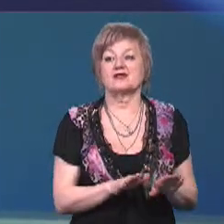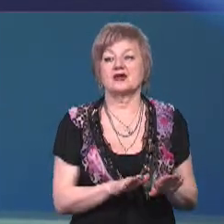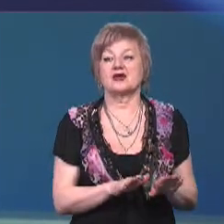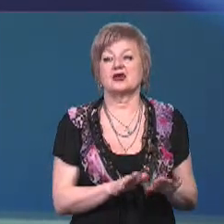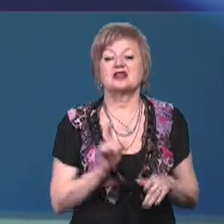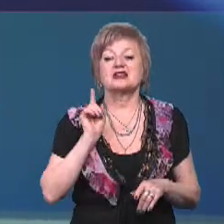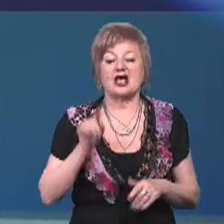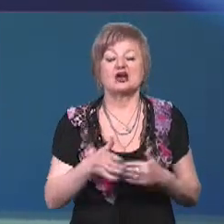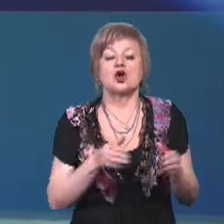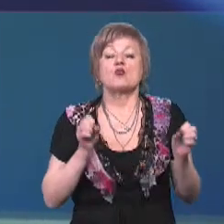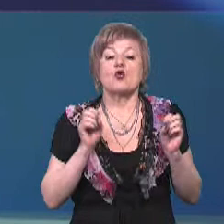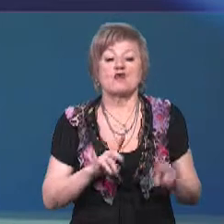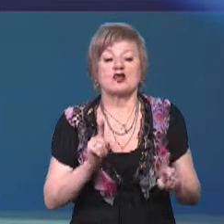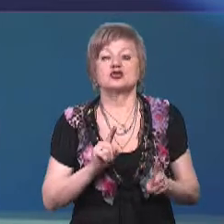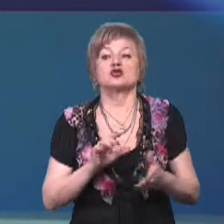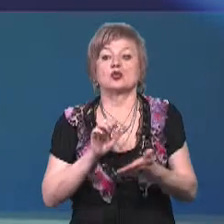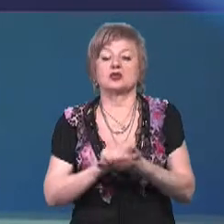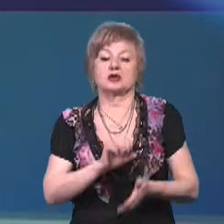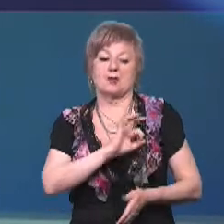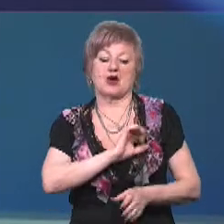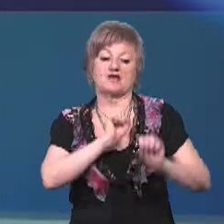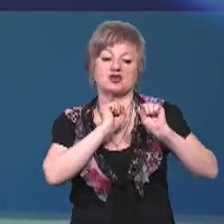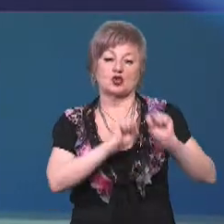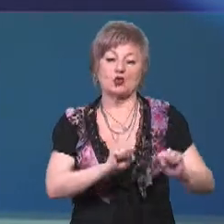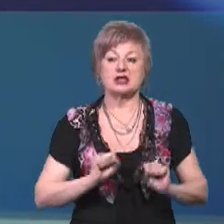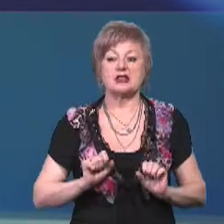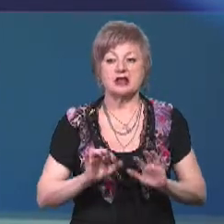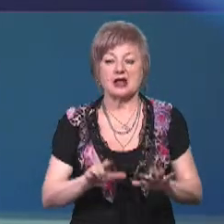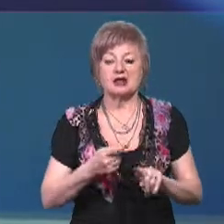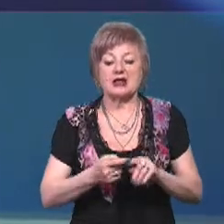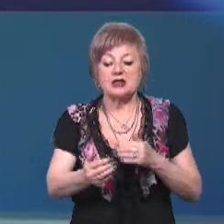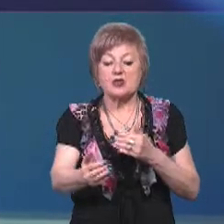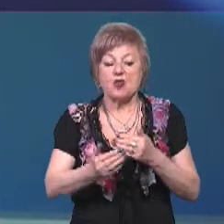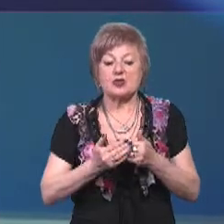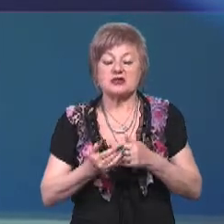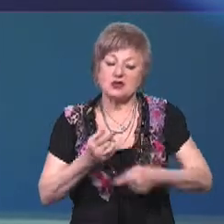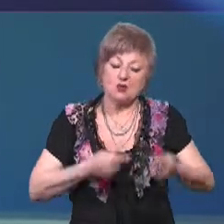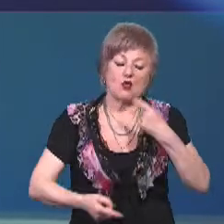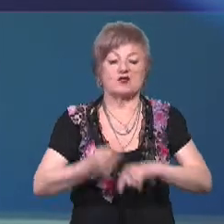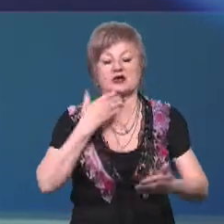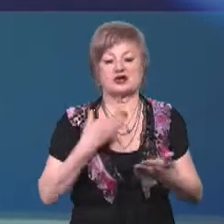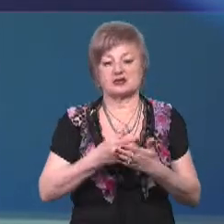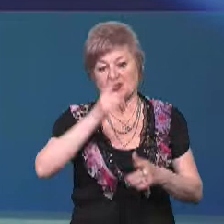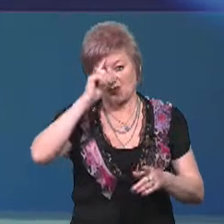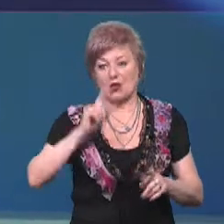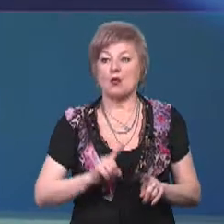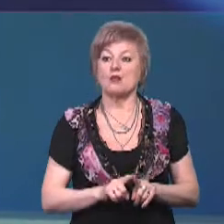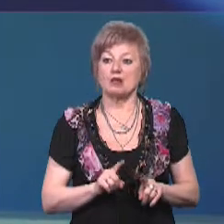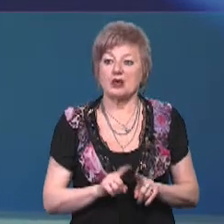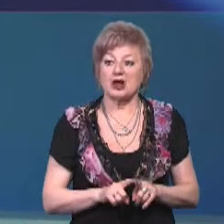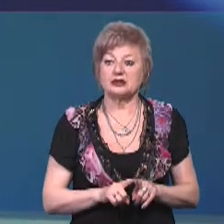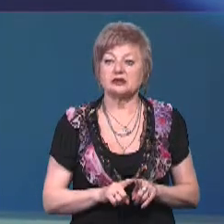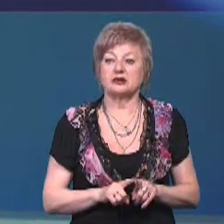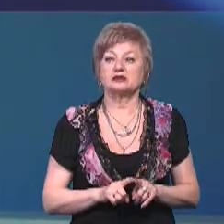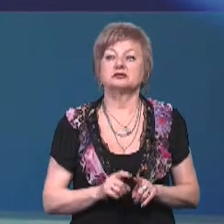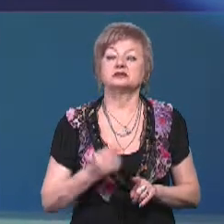навіть професію для того, щоб займатися правозахисною діяльністю і цим наблизити повернення свого рідного брата іменно з застенків